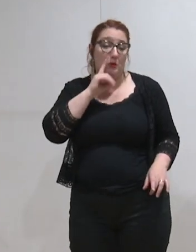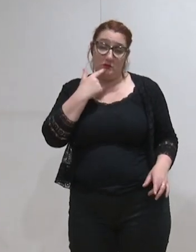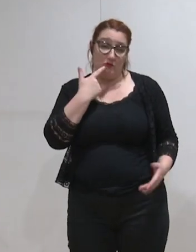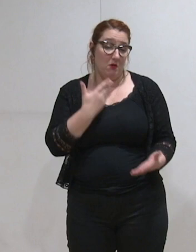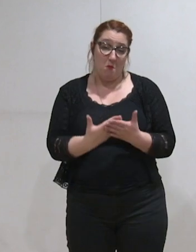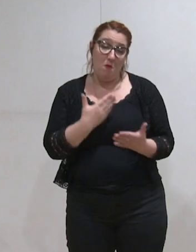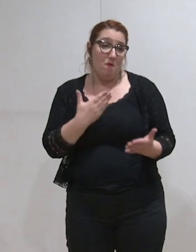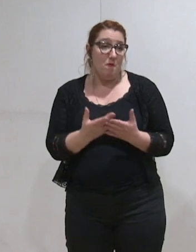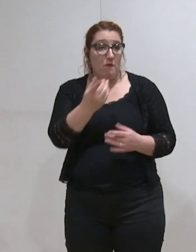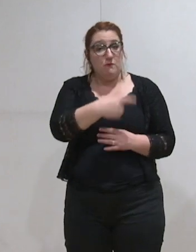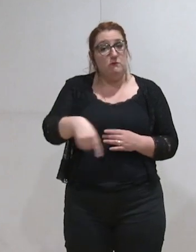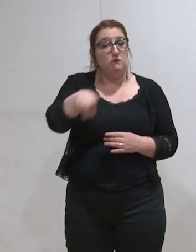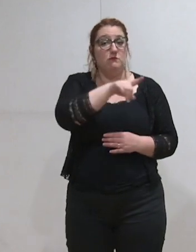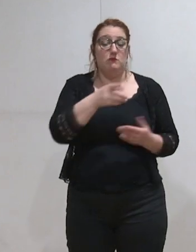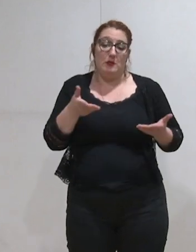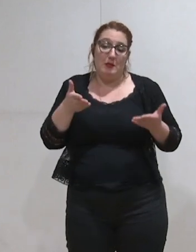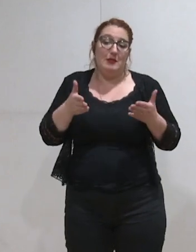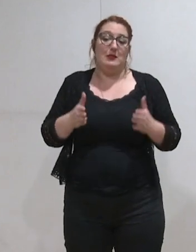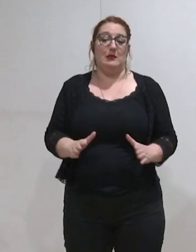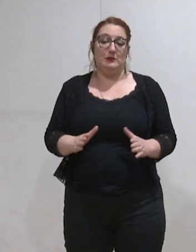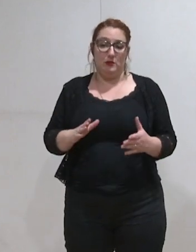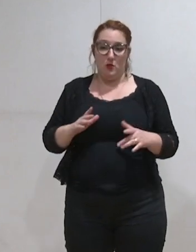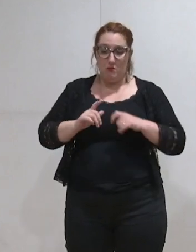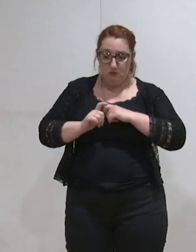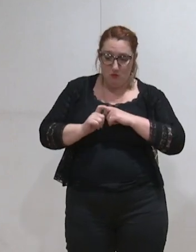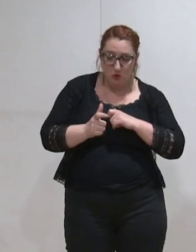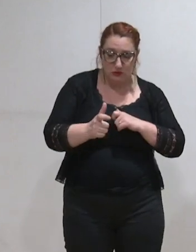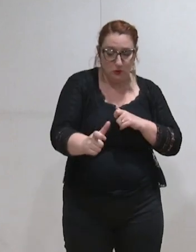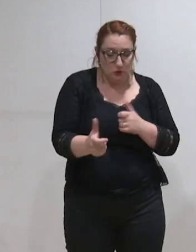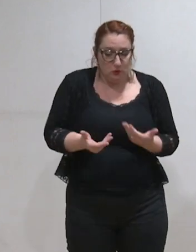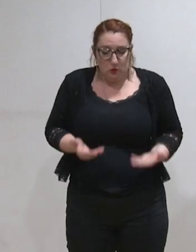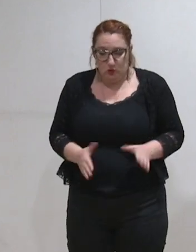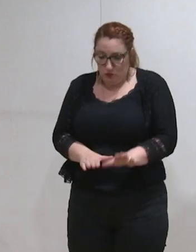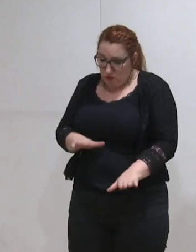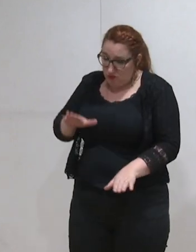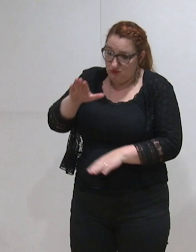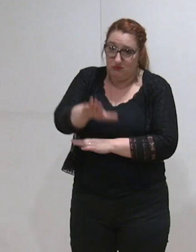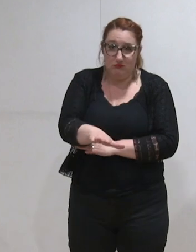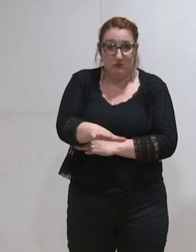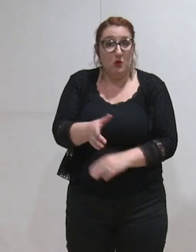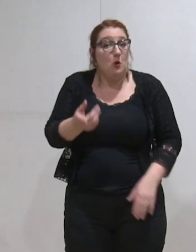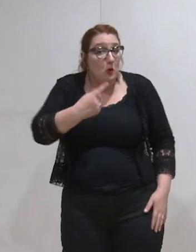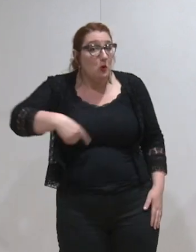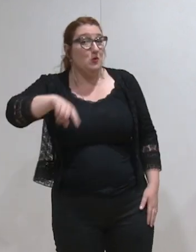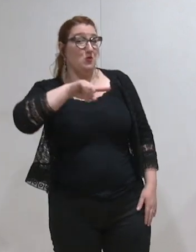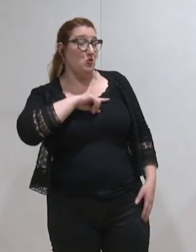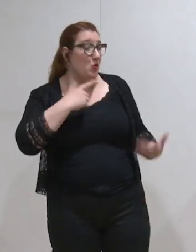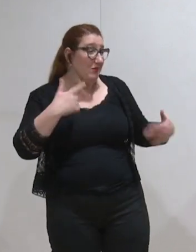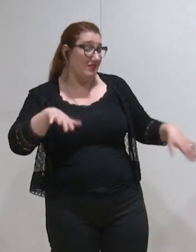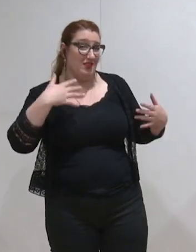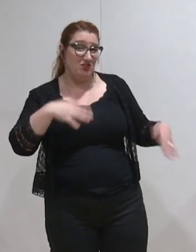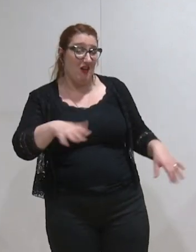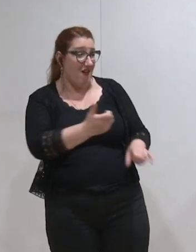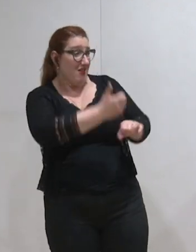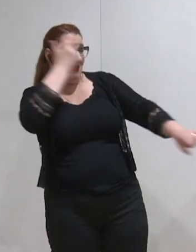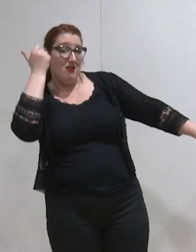décidez à faire à initier un processus aujourd'hui que nous avions indiqué qu'il fallait lancer il y a